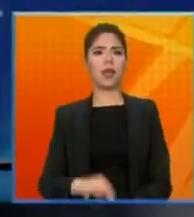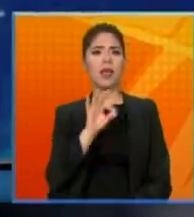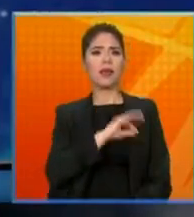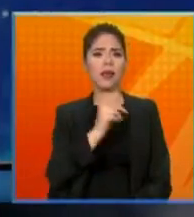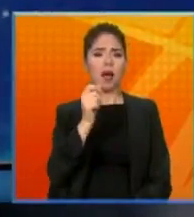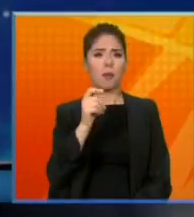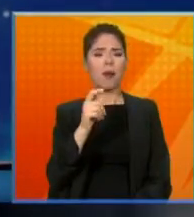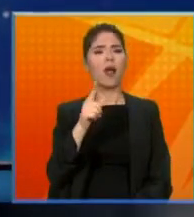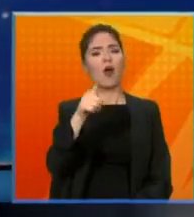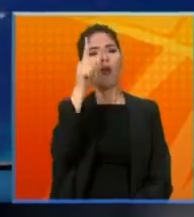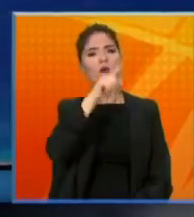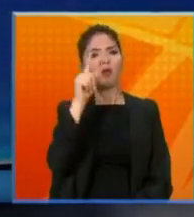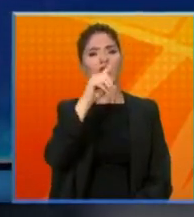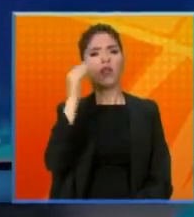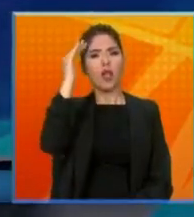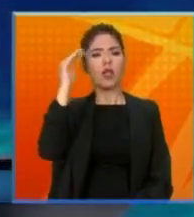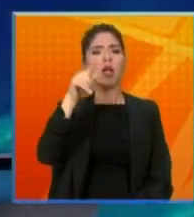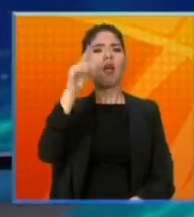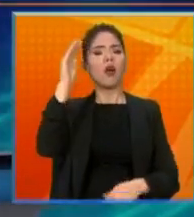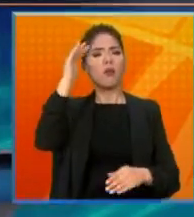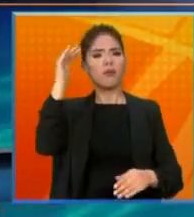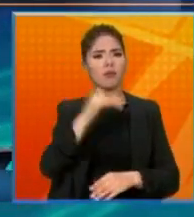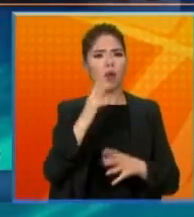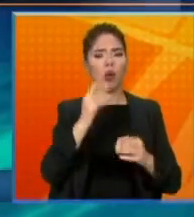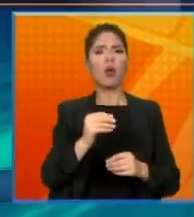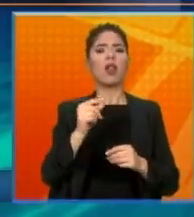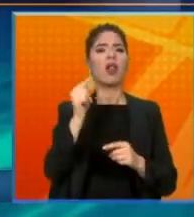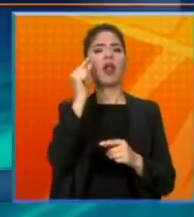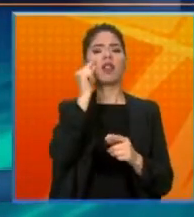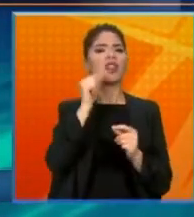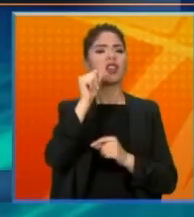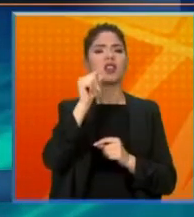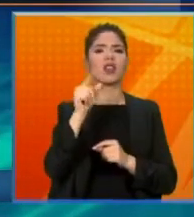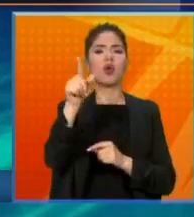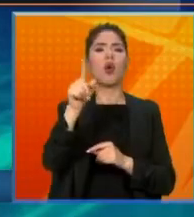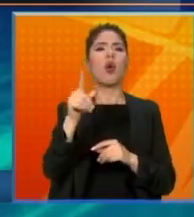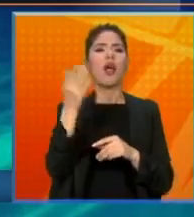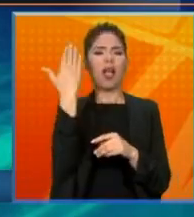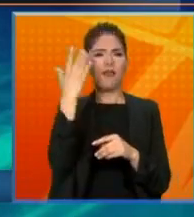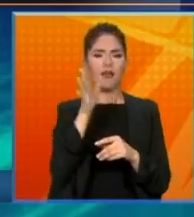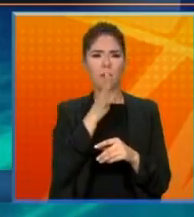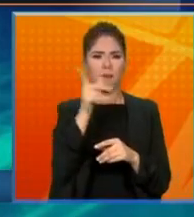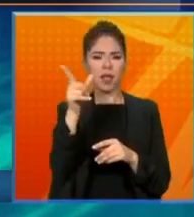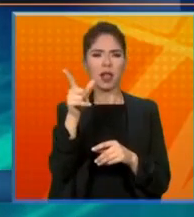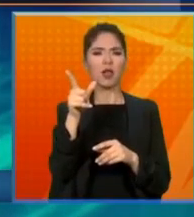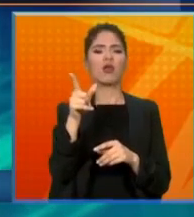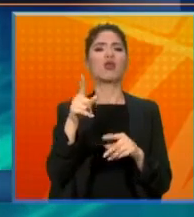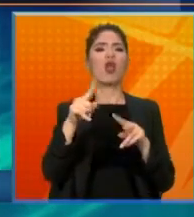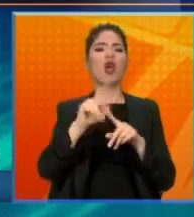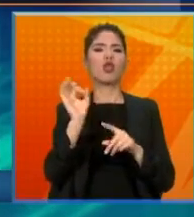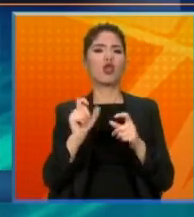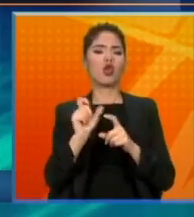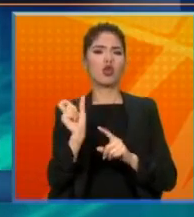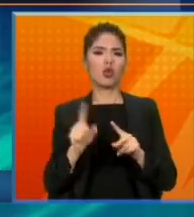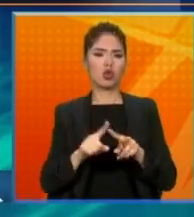Kar payı vaadiyle vurgun yapanlar kervanına bir yenisi daha eklendi. Namı diğer Tosuncu, kendisine örnek alan dolandırıcı,